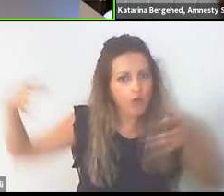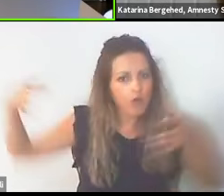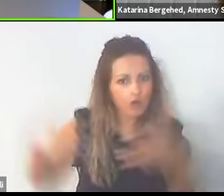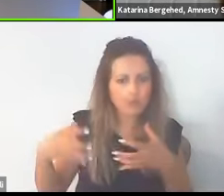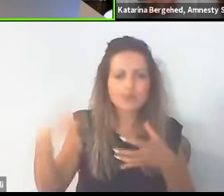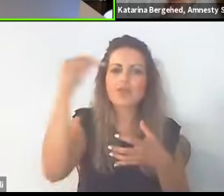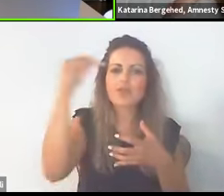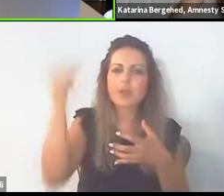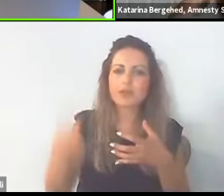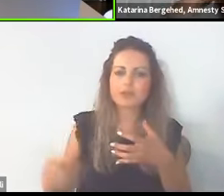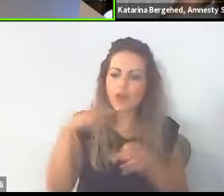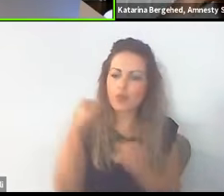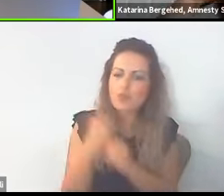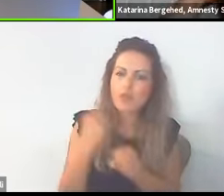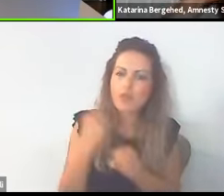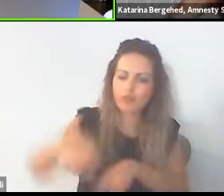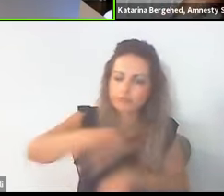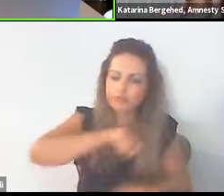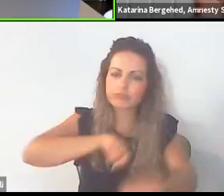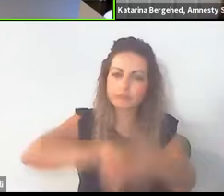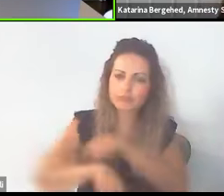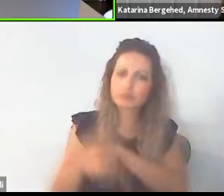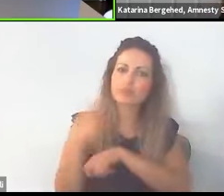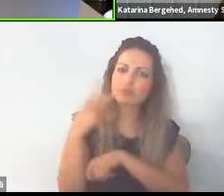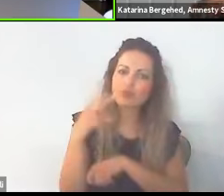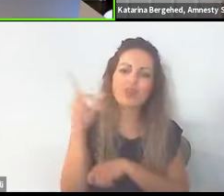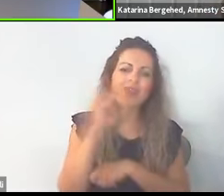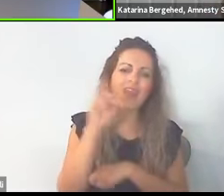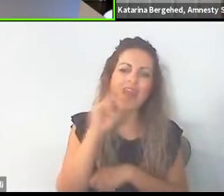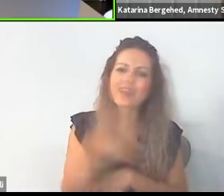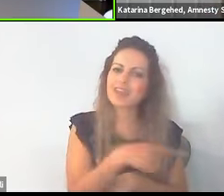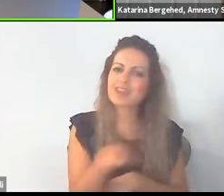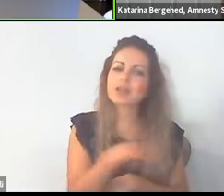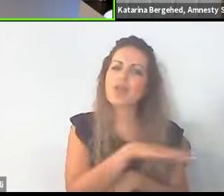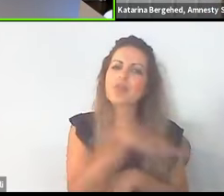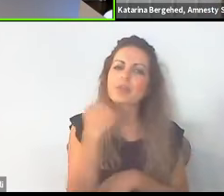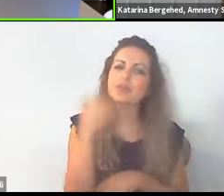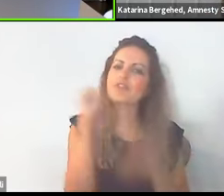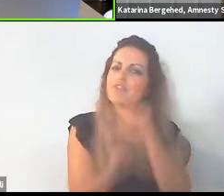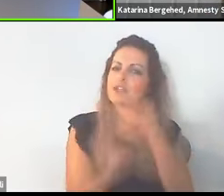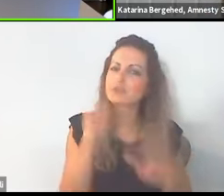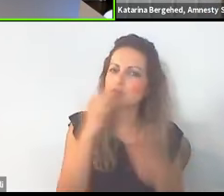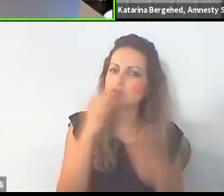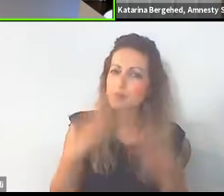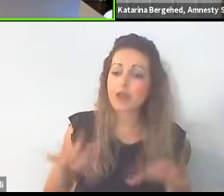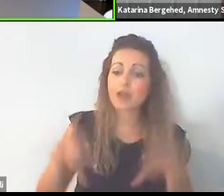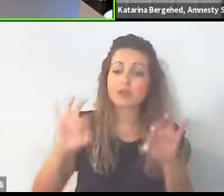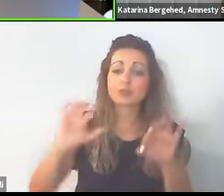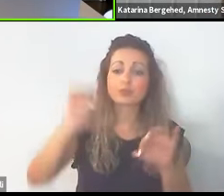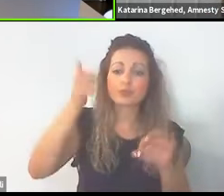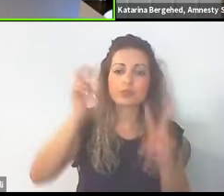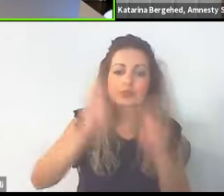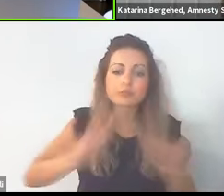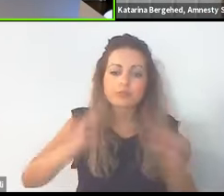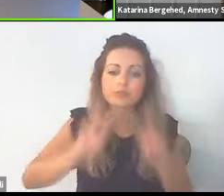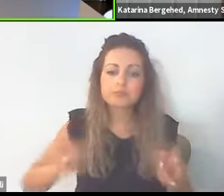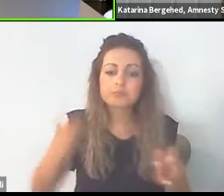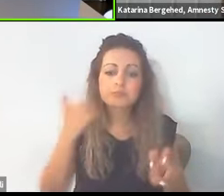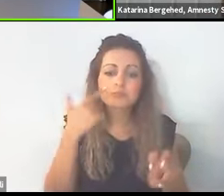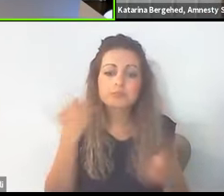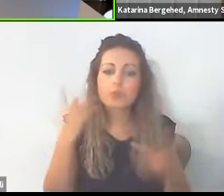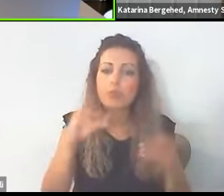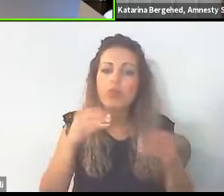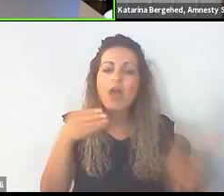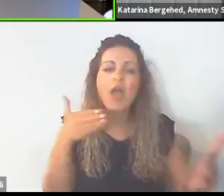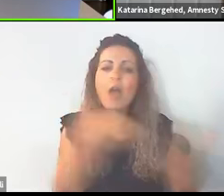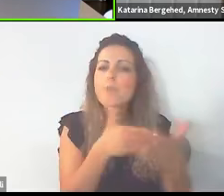επιζήσεις βιασμού. Ξεκινήσαμε κυρίως να προσπαθούμε να διερευνήσουμε ποια είναι τα εμπόδια στην πρόσβαση στη δικαιοσύνη